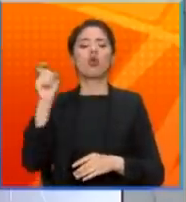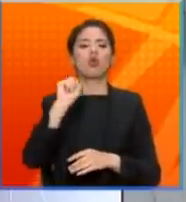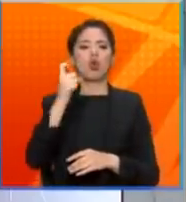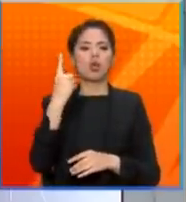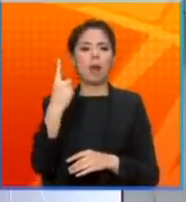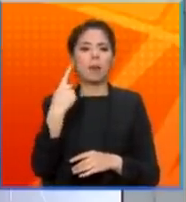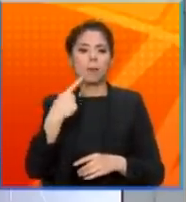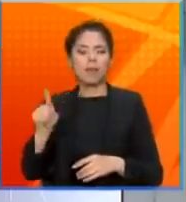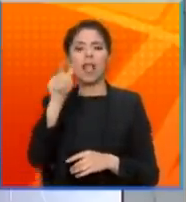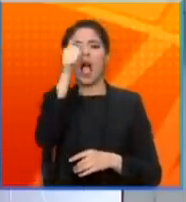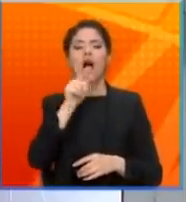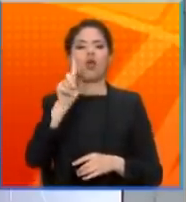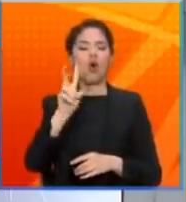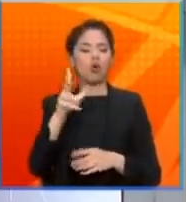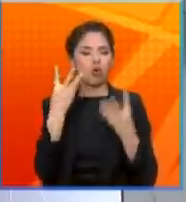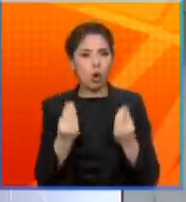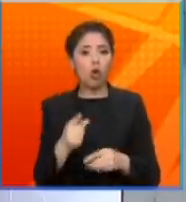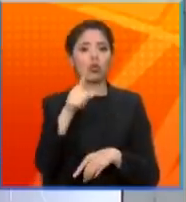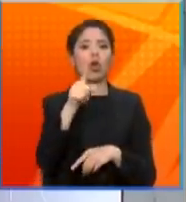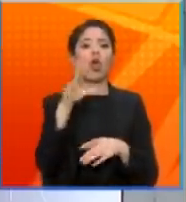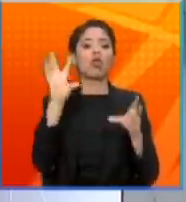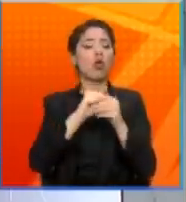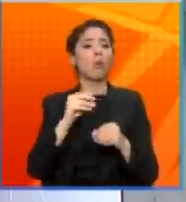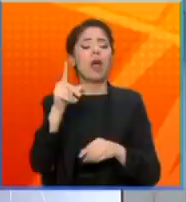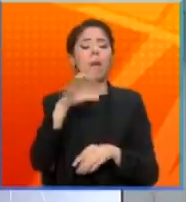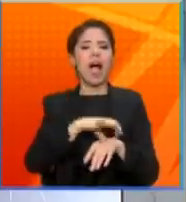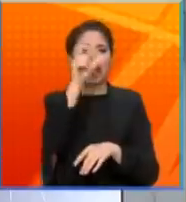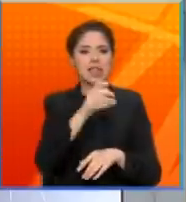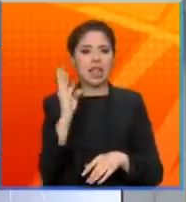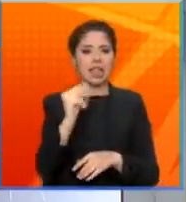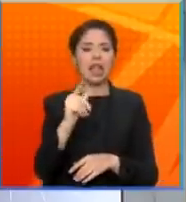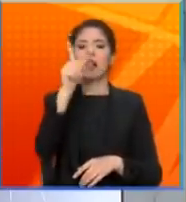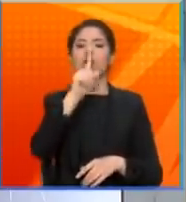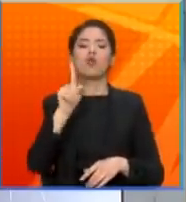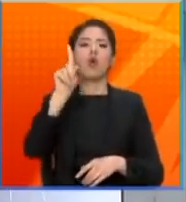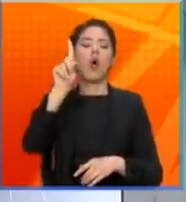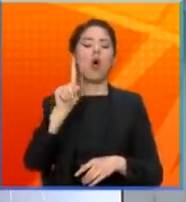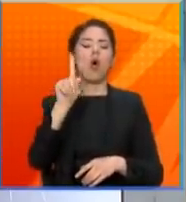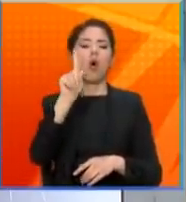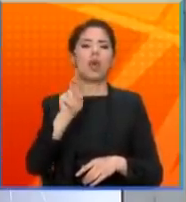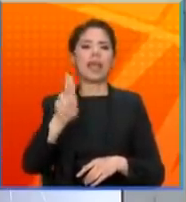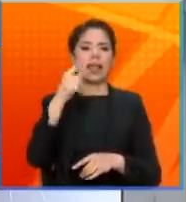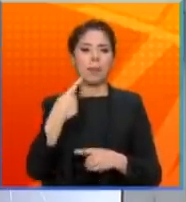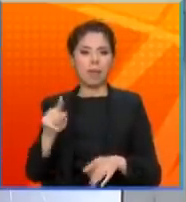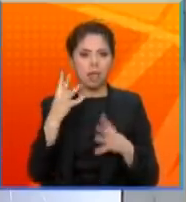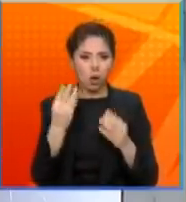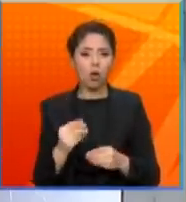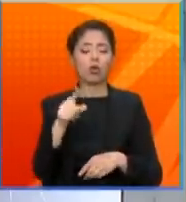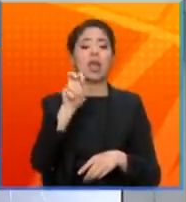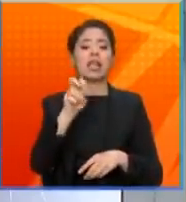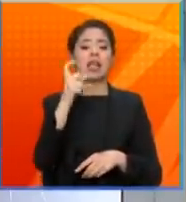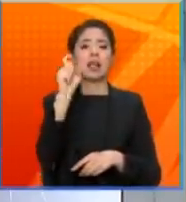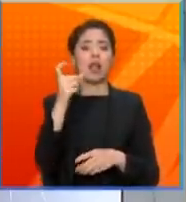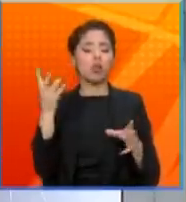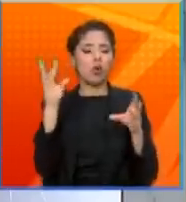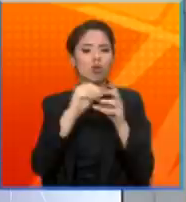991.613 oldu Türkiye'de. Toplam vaka sayısı 117.589. Toplam vefat sayısıyla bugün eklenen 89 kişiyle